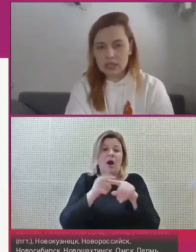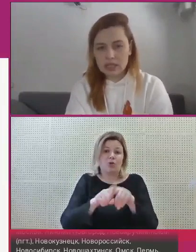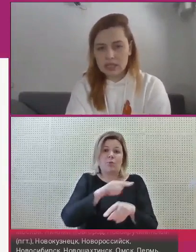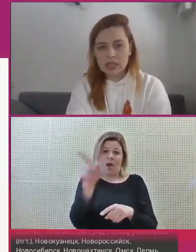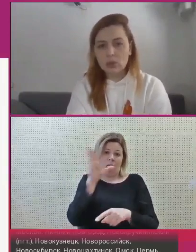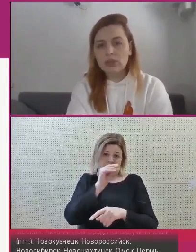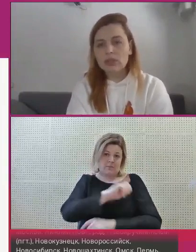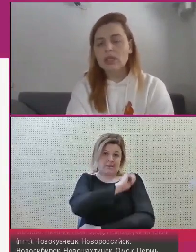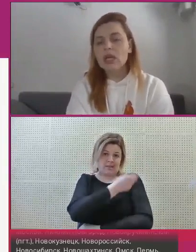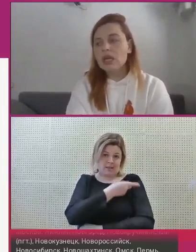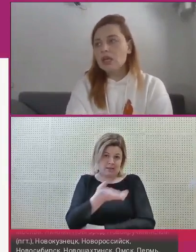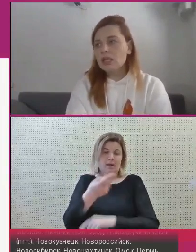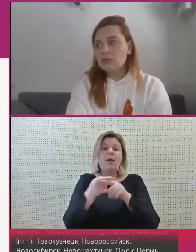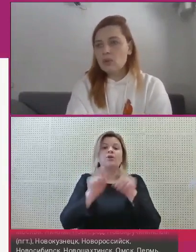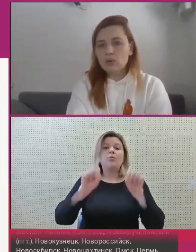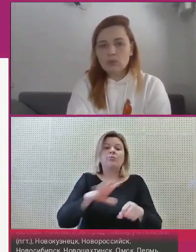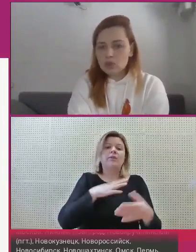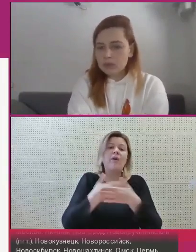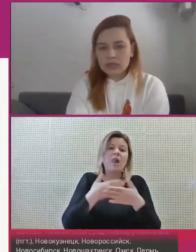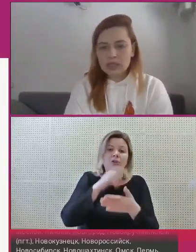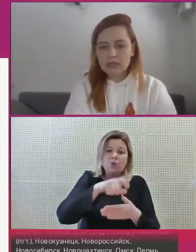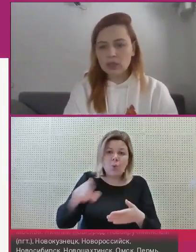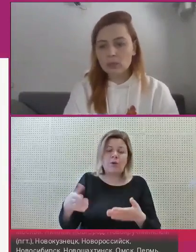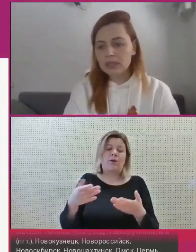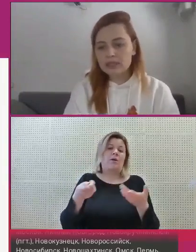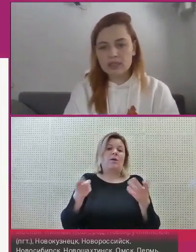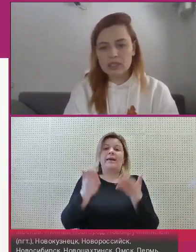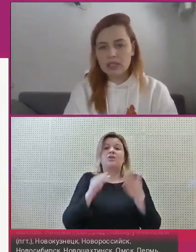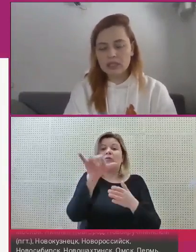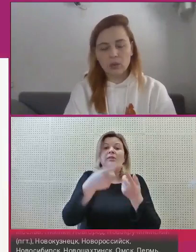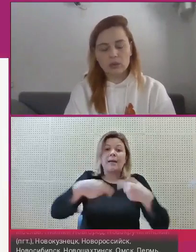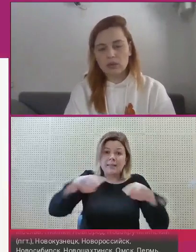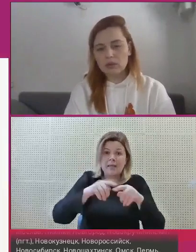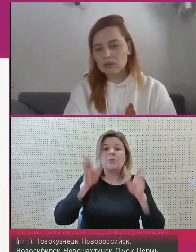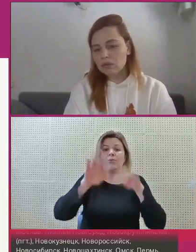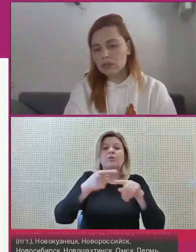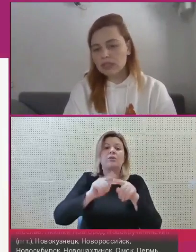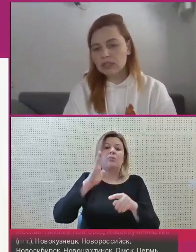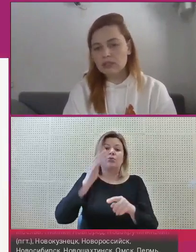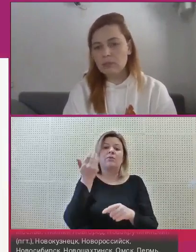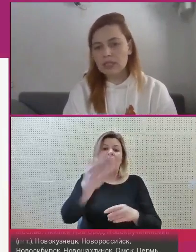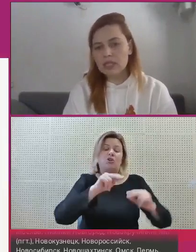вас организация, сотрудники, это может быть инициативная группа, если вы на стадии какого-то мыслительного